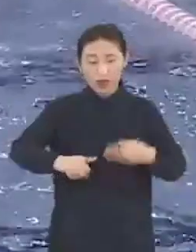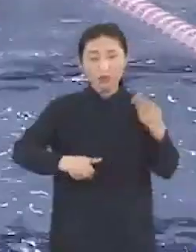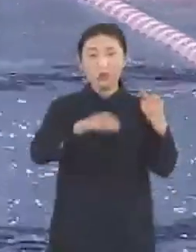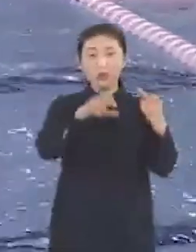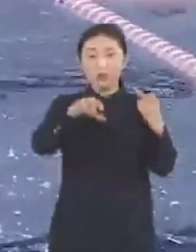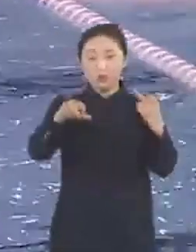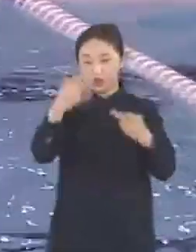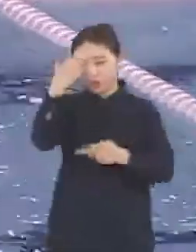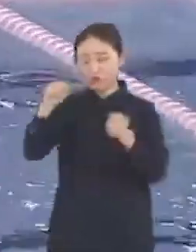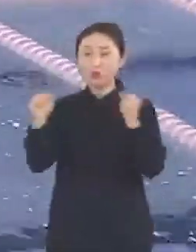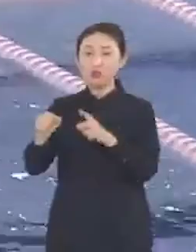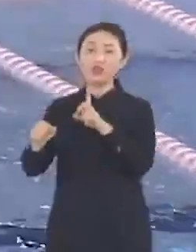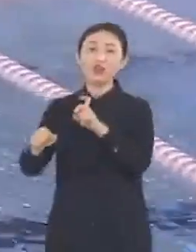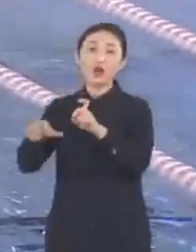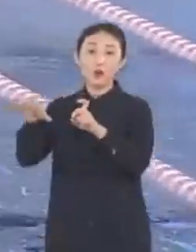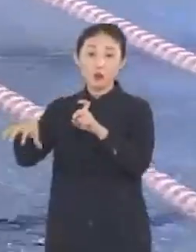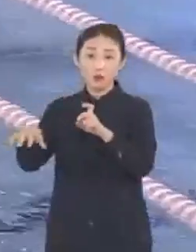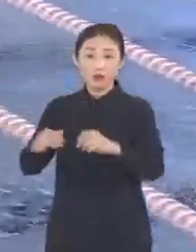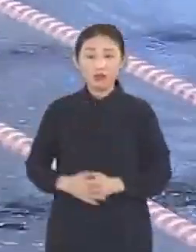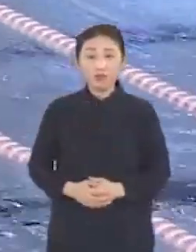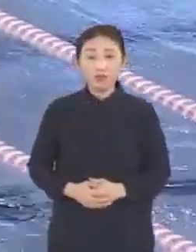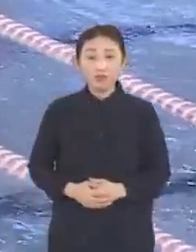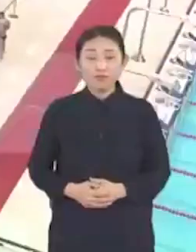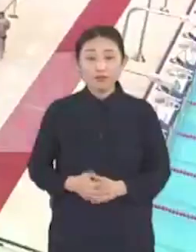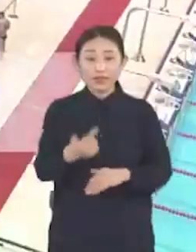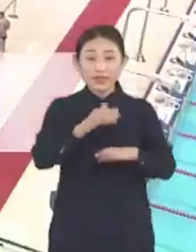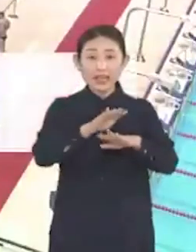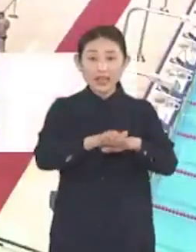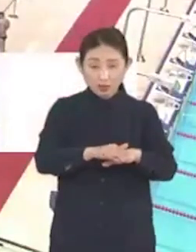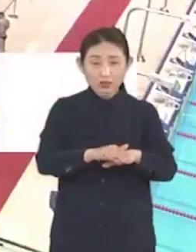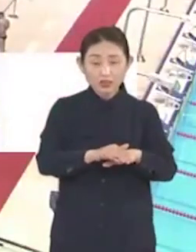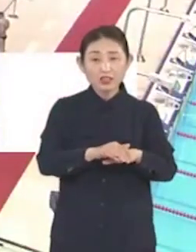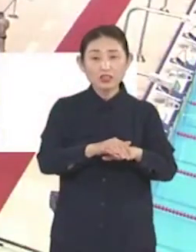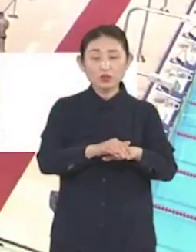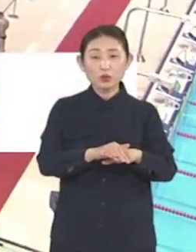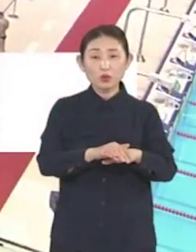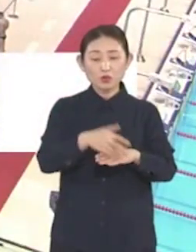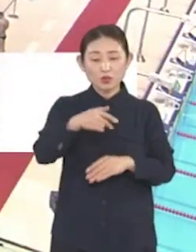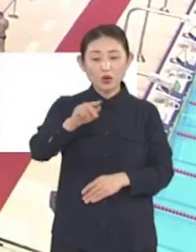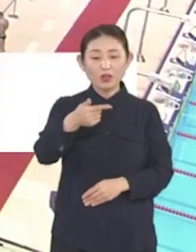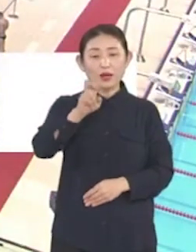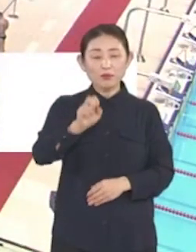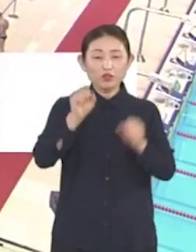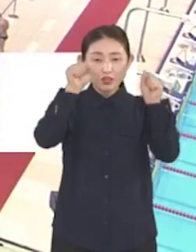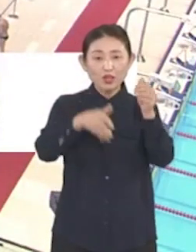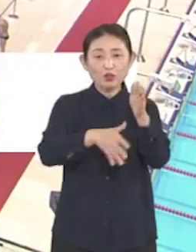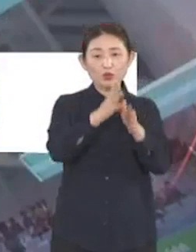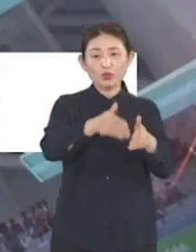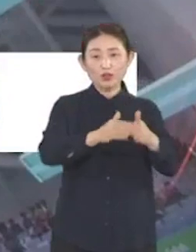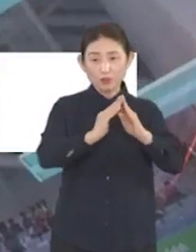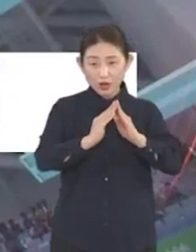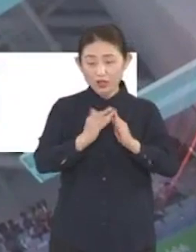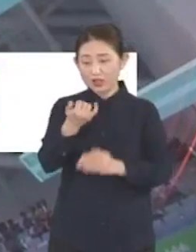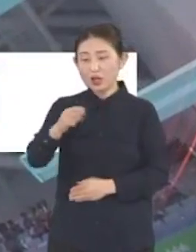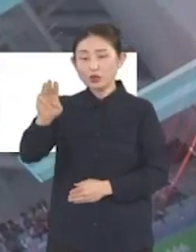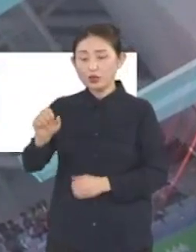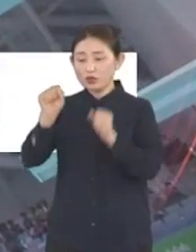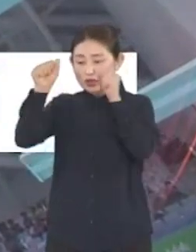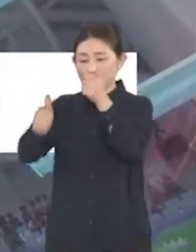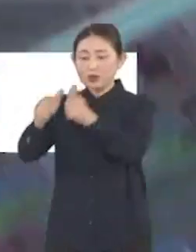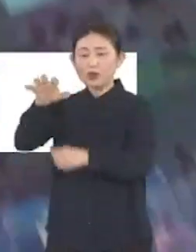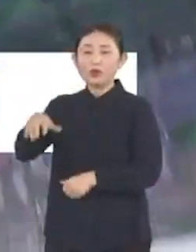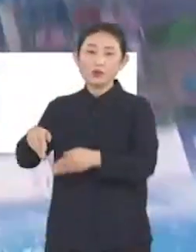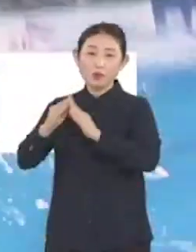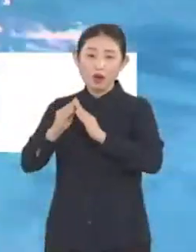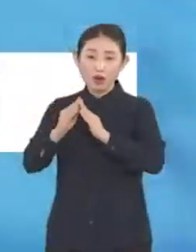12곳, 충북 11곳으로 남은 기간 대전은 서남부 스포츠타운을, 세종은 세종종합경기장을, 충북은